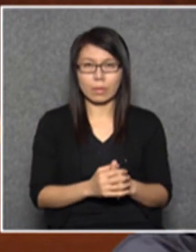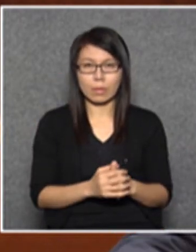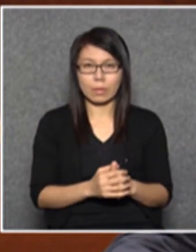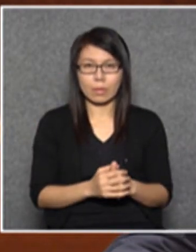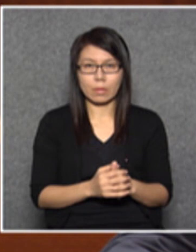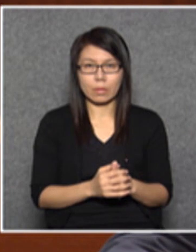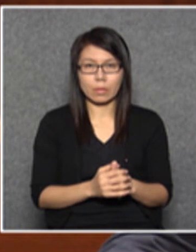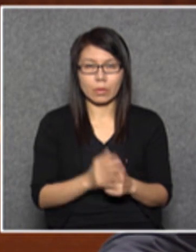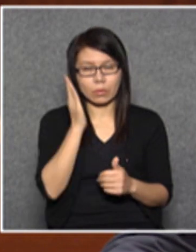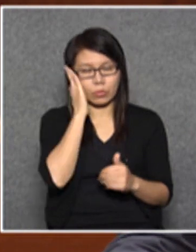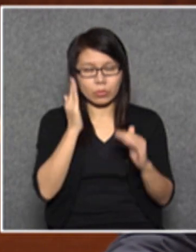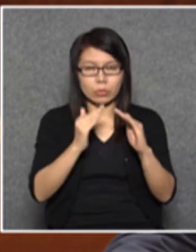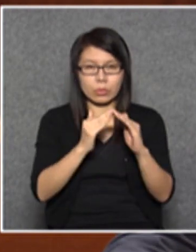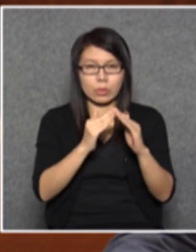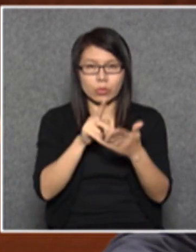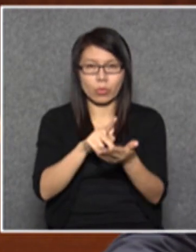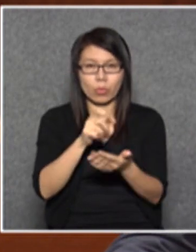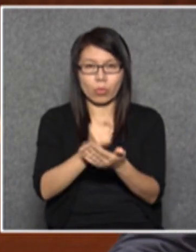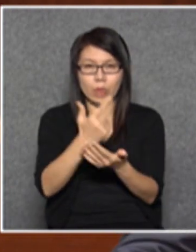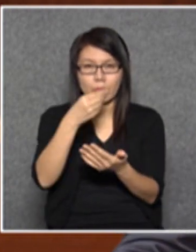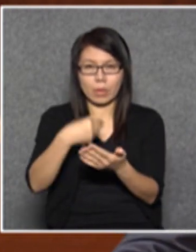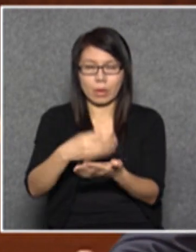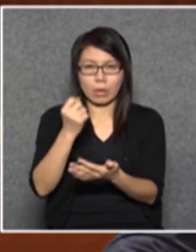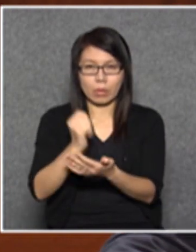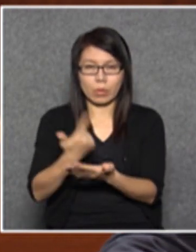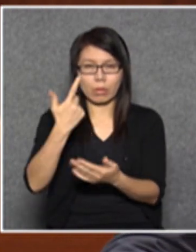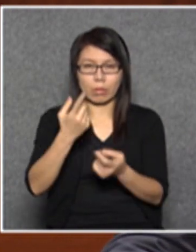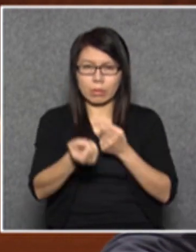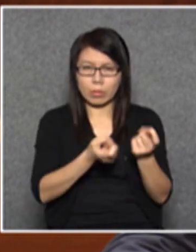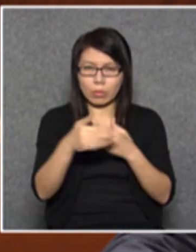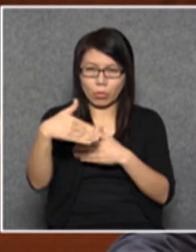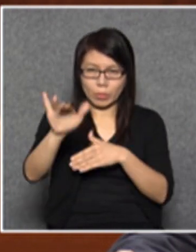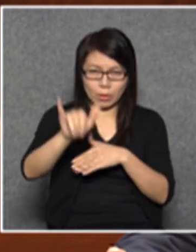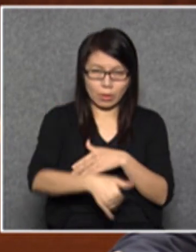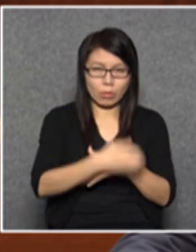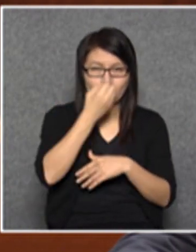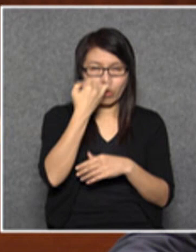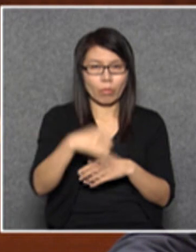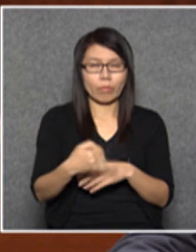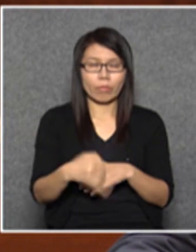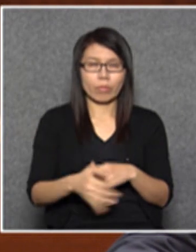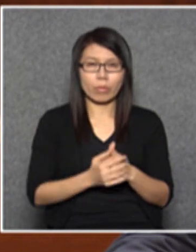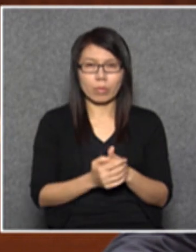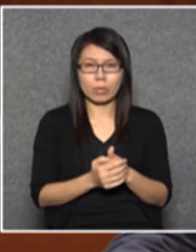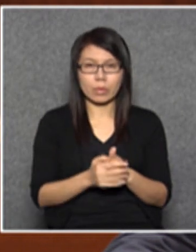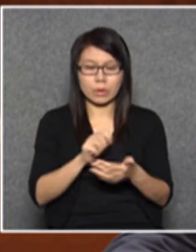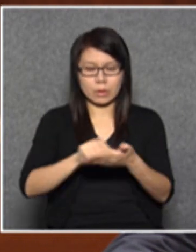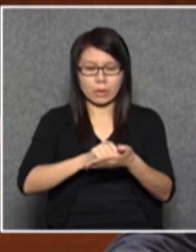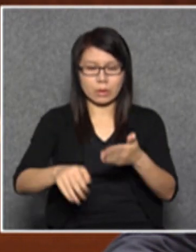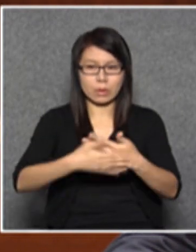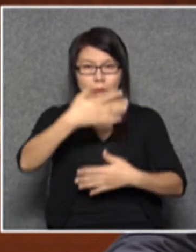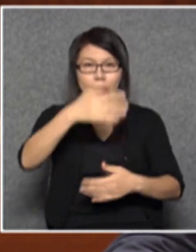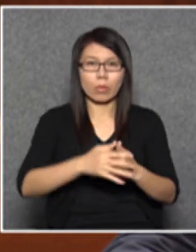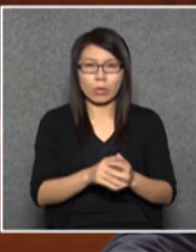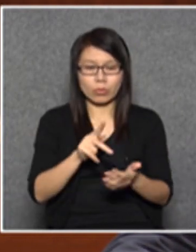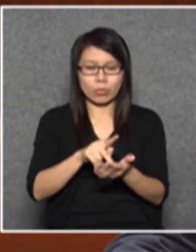住宅的租金貴、樓價貴，我們就不容易吸引到外邊的人才入來香港。我們沒有寫字樓 寫字樓租